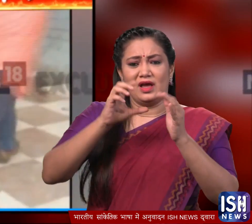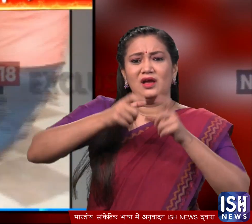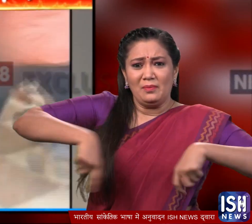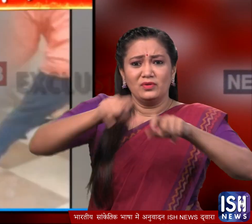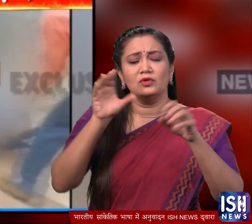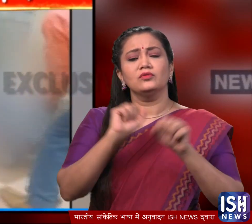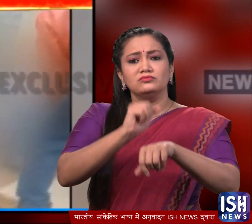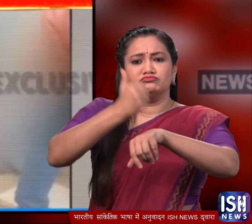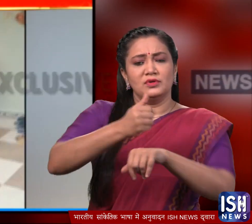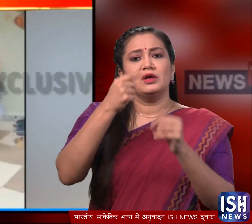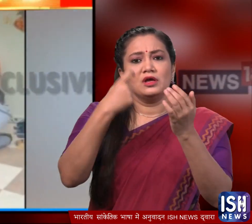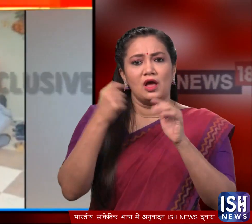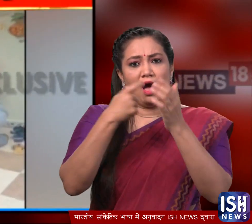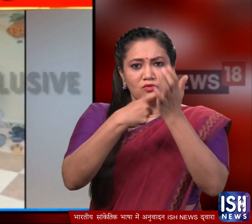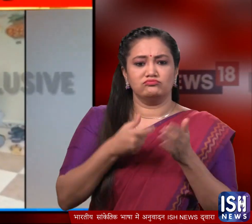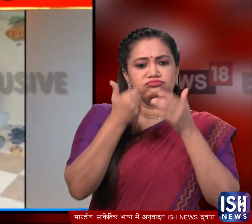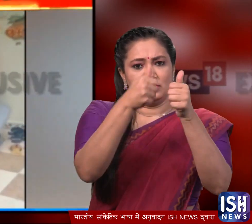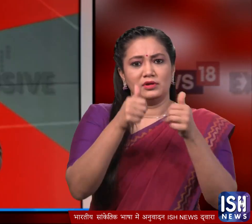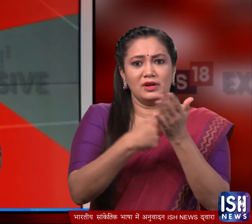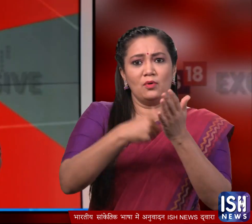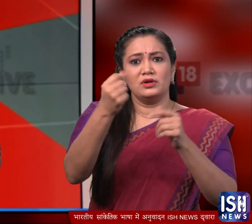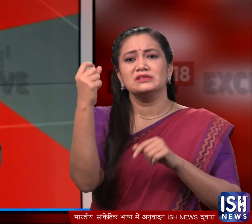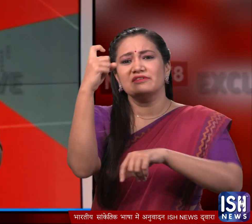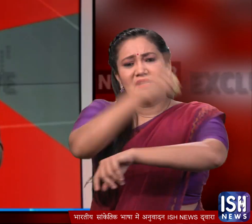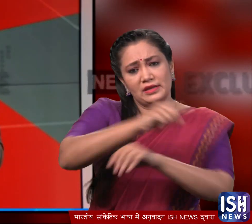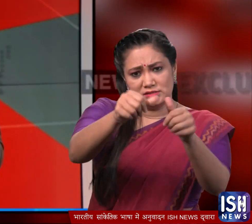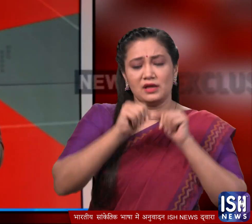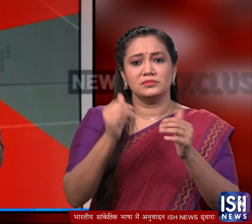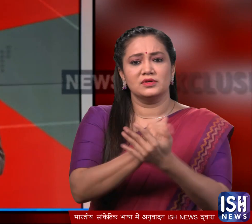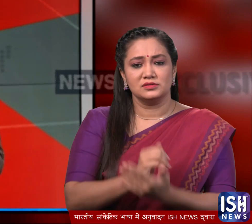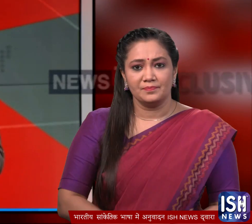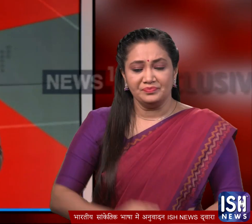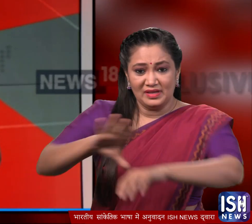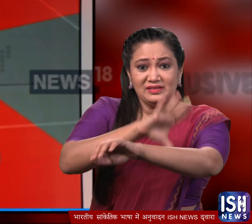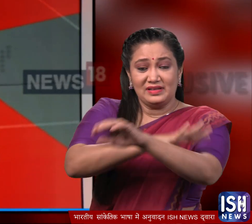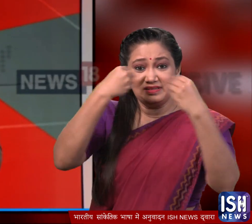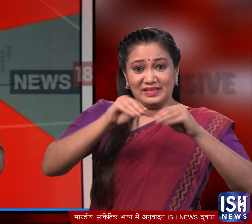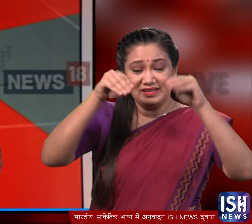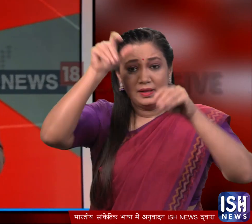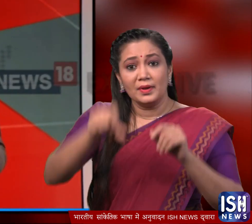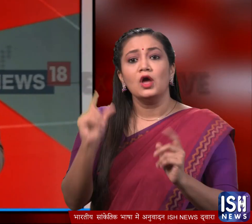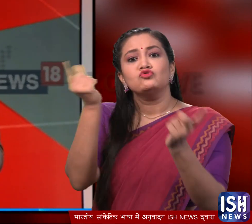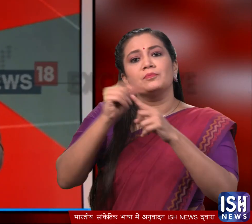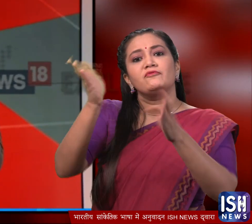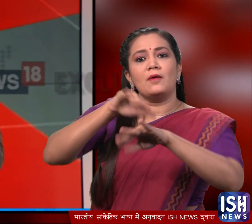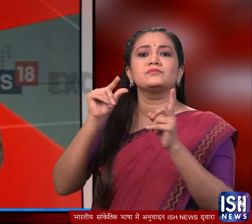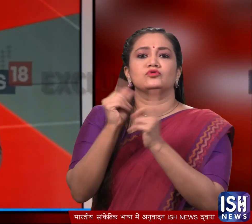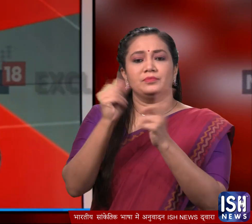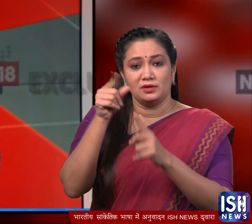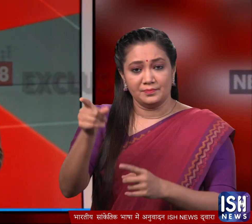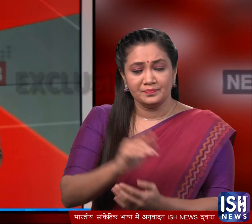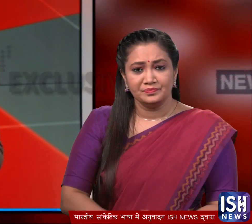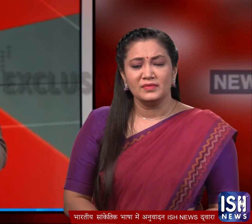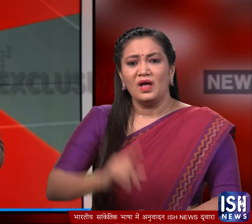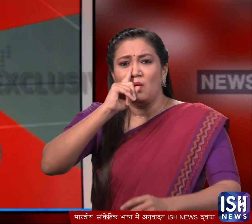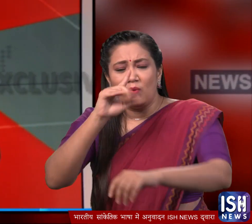नोटिस जारी किया और 7 दिनों में इस घटना पर जवाब मांगा। सौभाग्य की एक बात है कि इंदौर में चूड़ियां बेचने वाला यूपी का बताया गया, जिसे कुछ लोगों